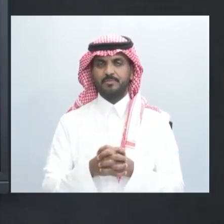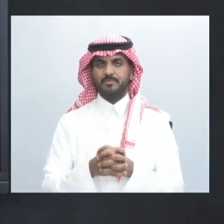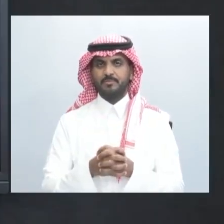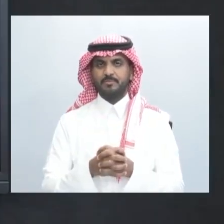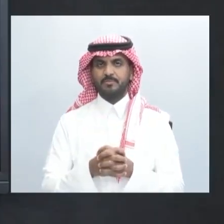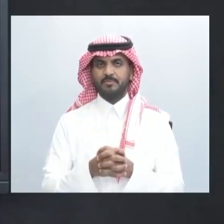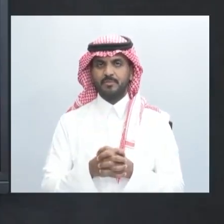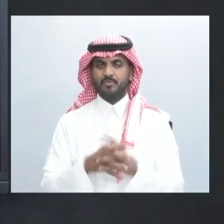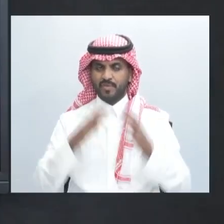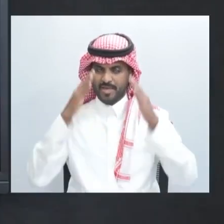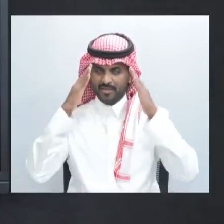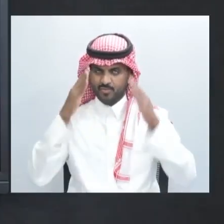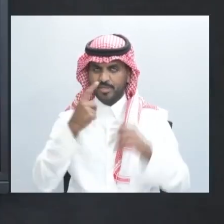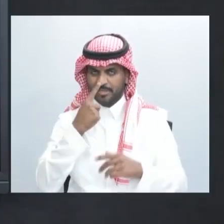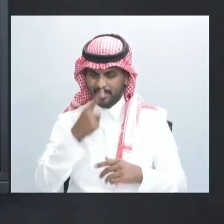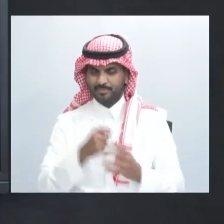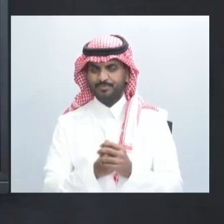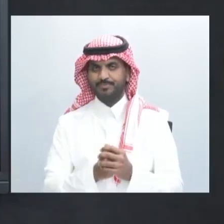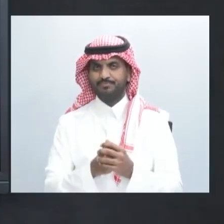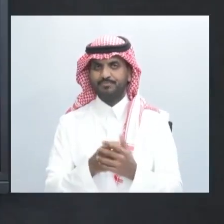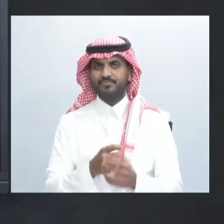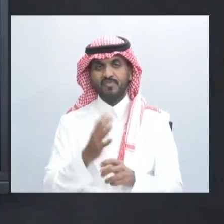لهذا اليوم تقبلوا فائق التحيه والاحترام في امان الله